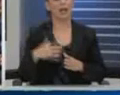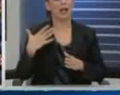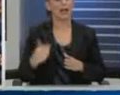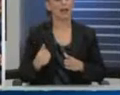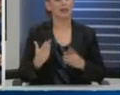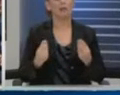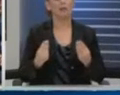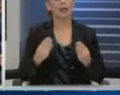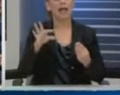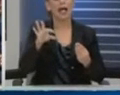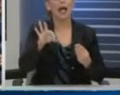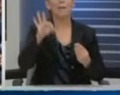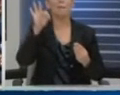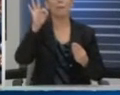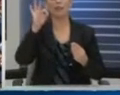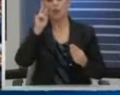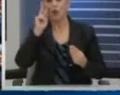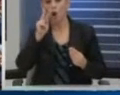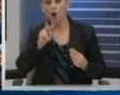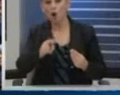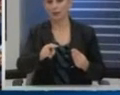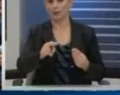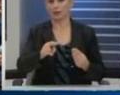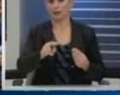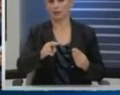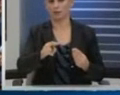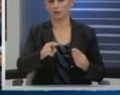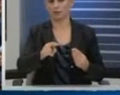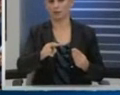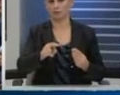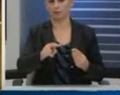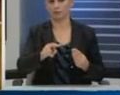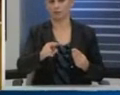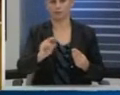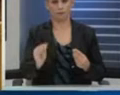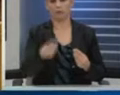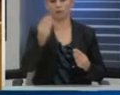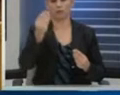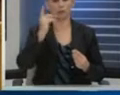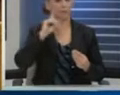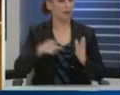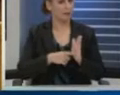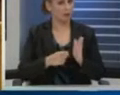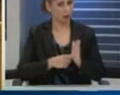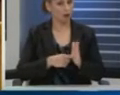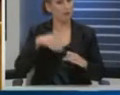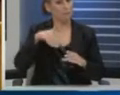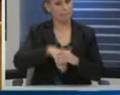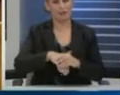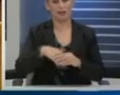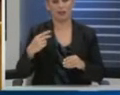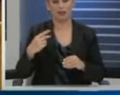έχετε μια πολύ επιλεκτική όραση των κρουσμάτων παραβατικότητας μέσα στα ελληνικά